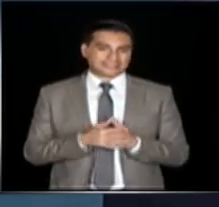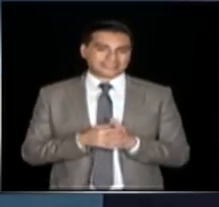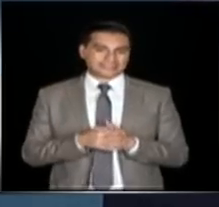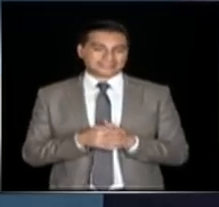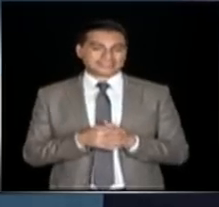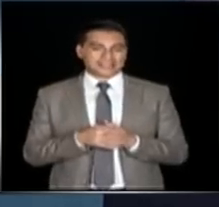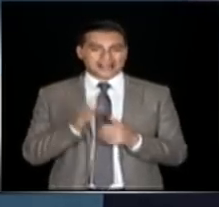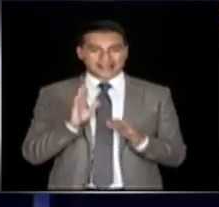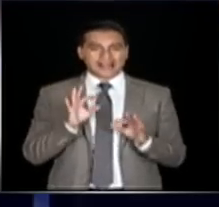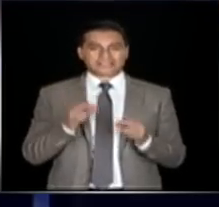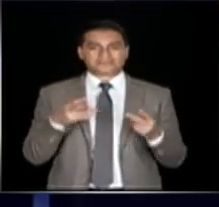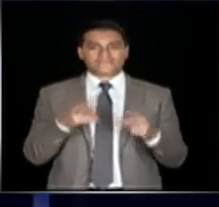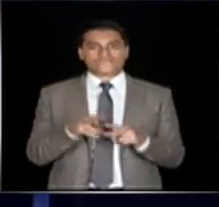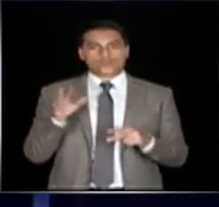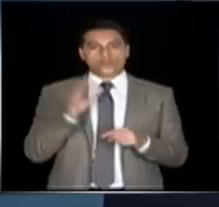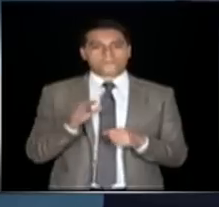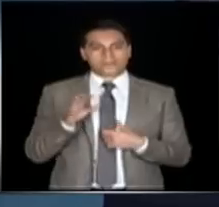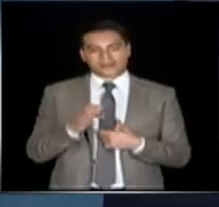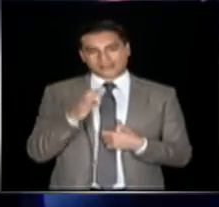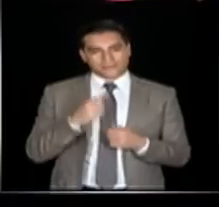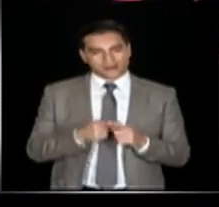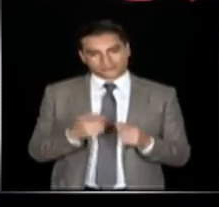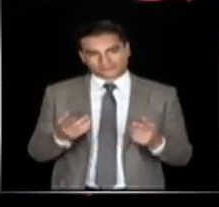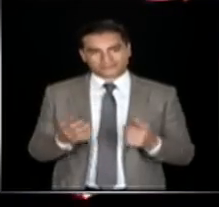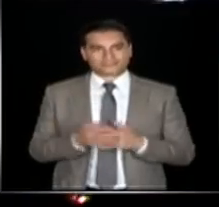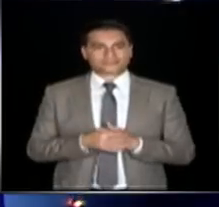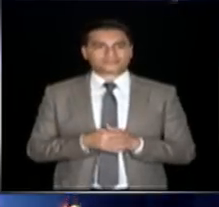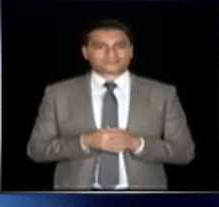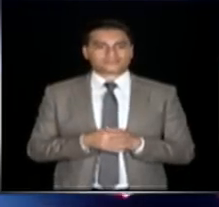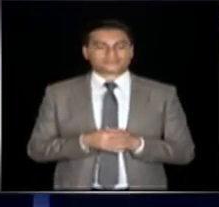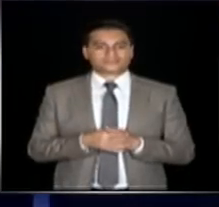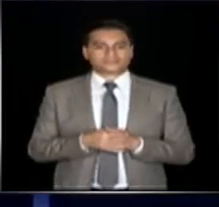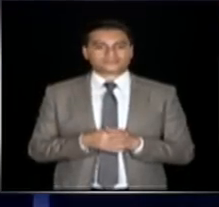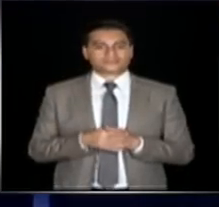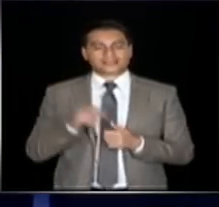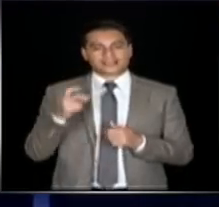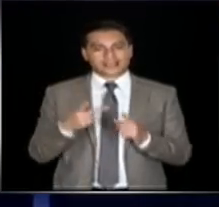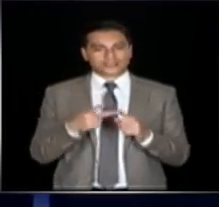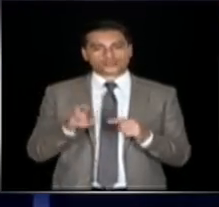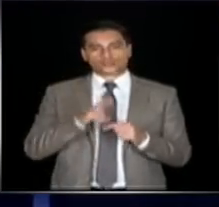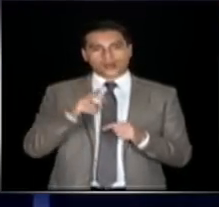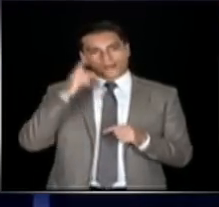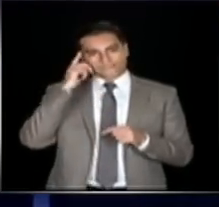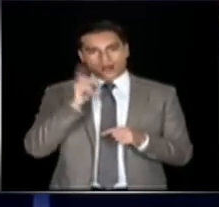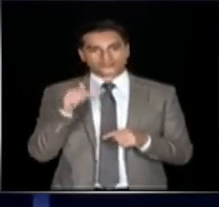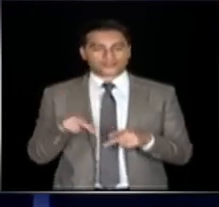لازم نفضل في أوروبا. إجابة خاطئة. تاني سؤال ما تجاوبش في الحلقة